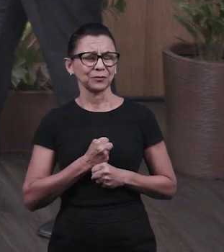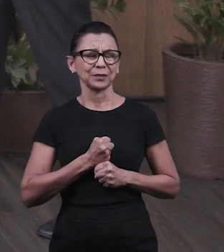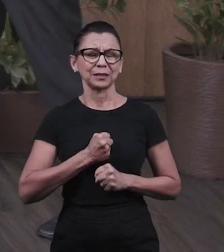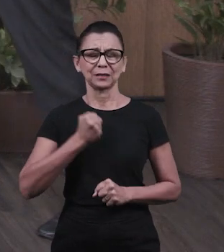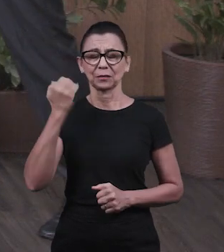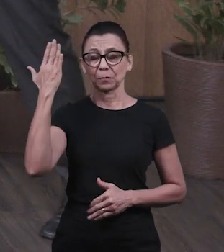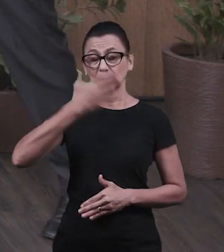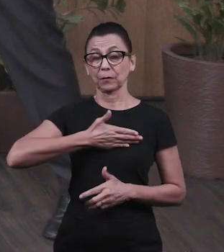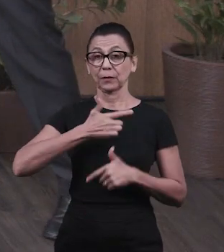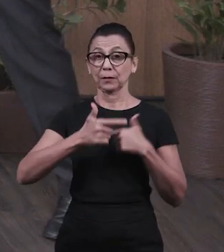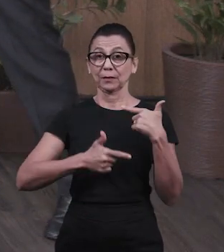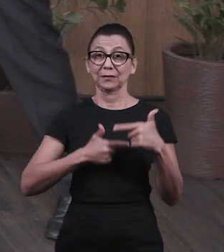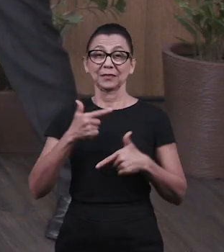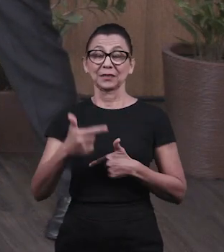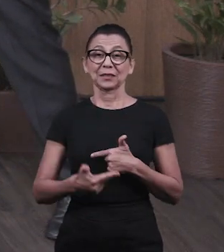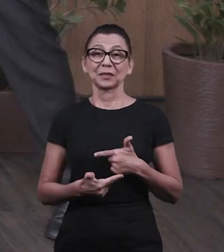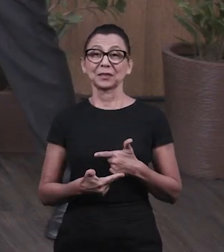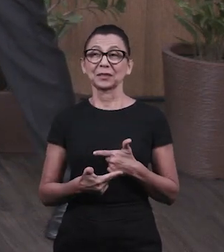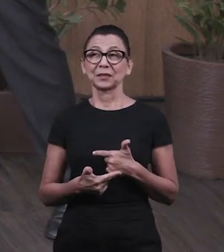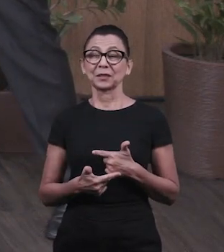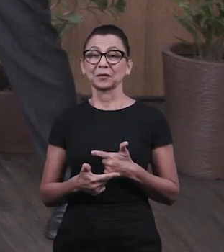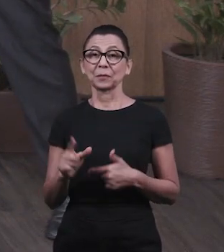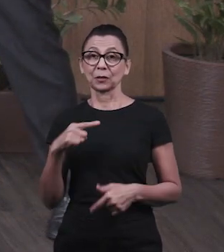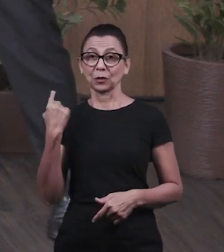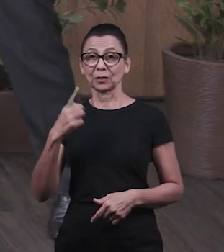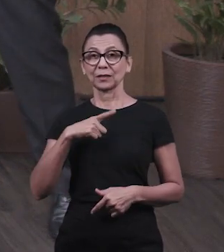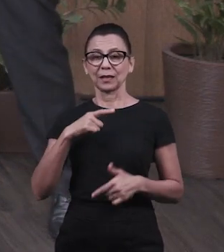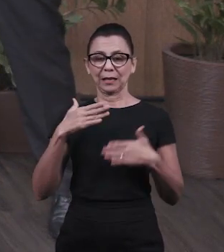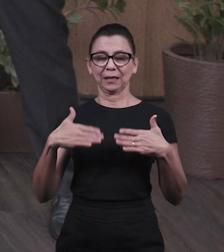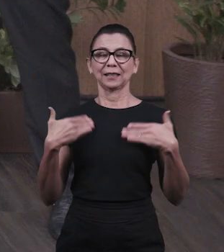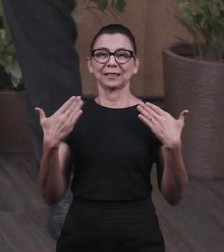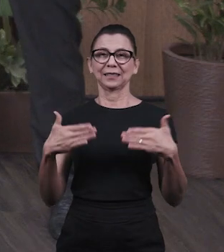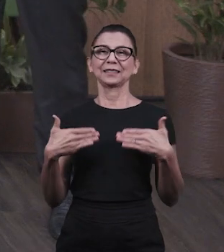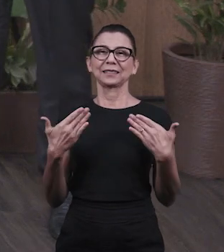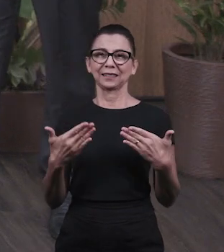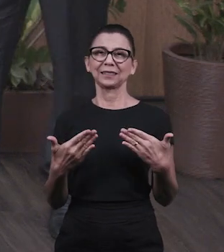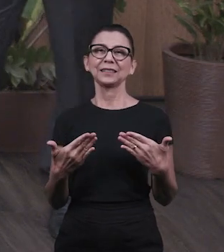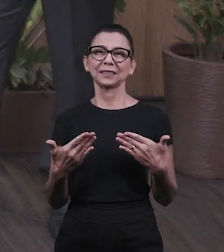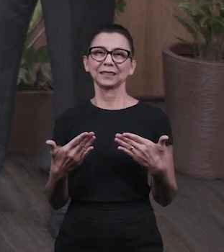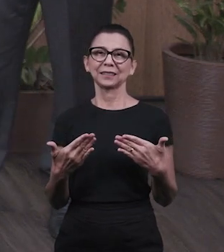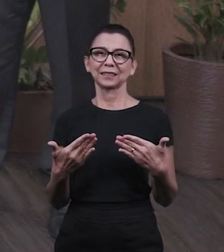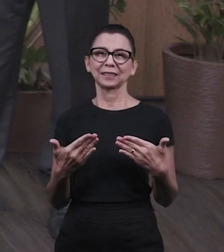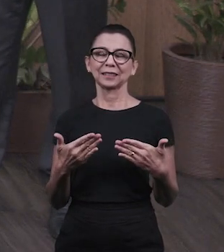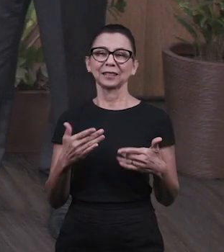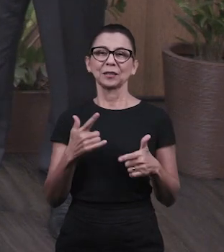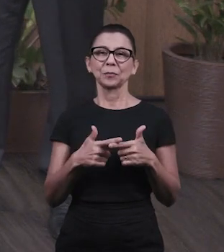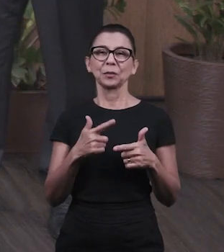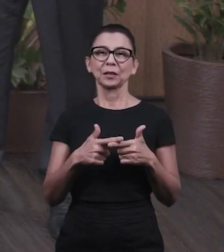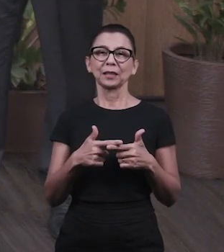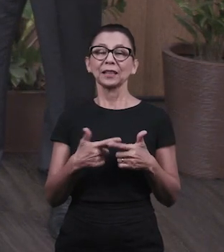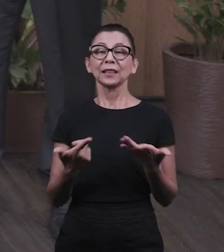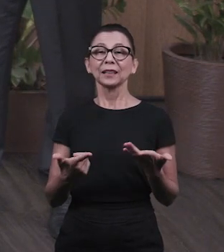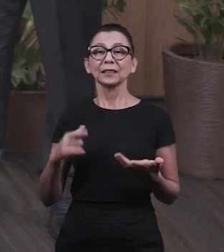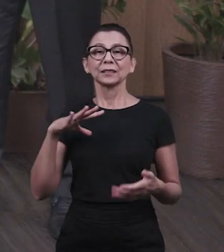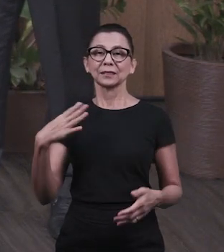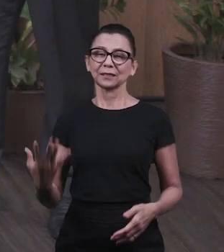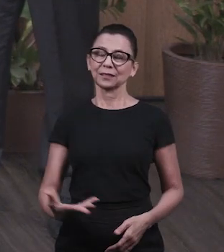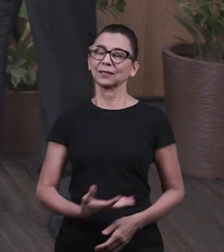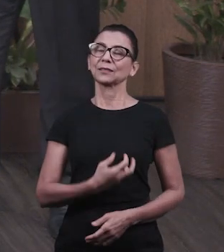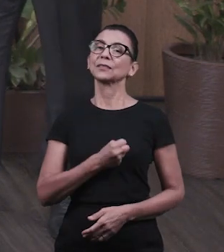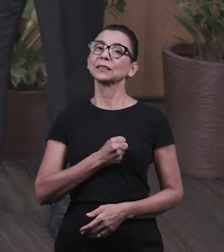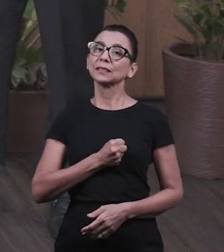есть радость спасения, Дух Святой. Почему? Потому что Господь Иисус пролил свою кровь ради